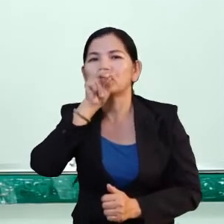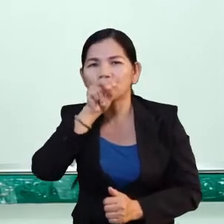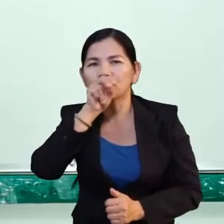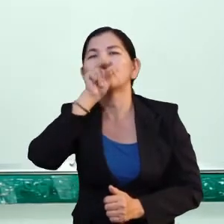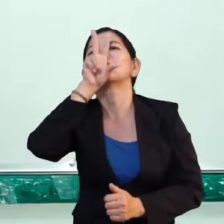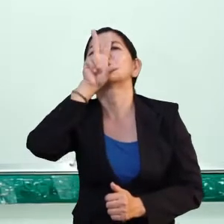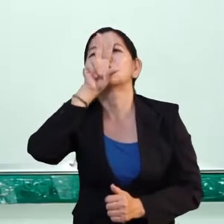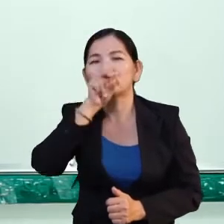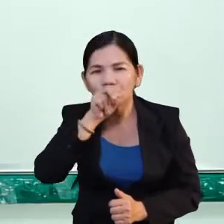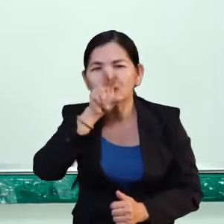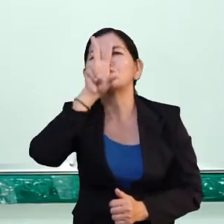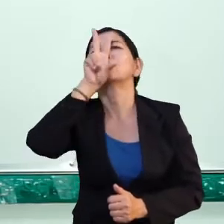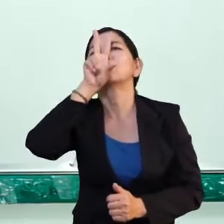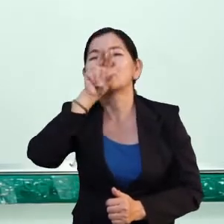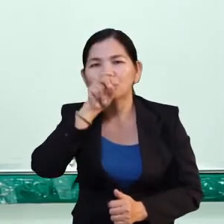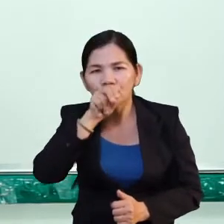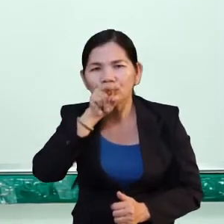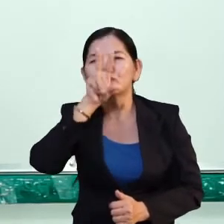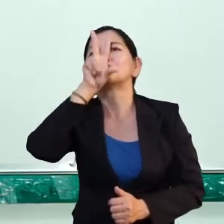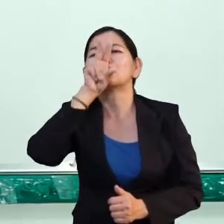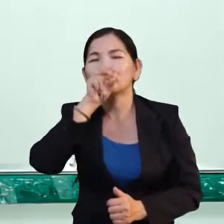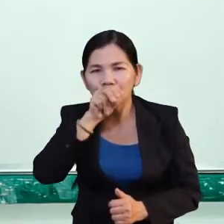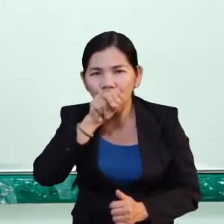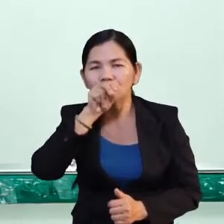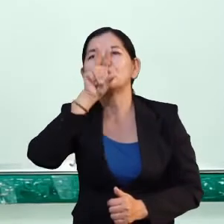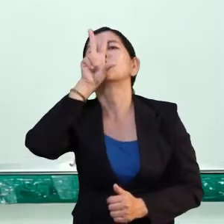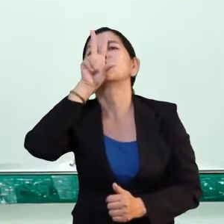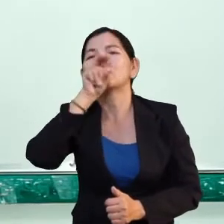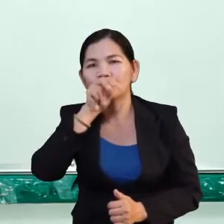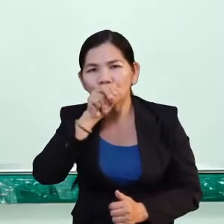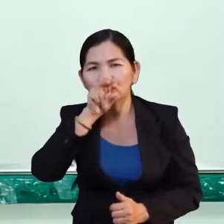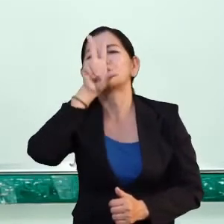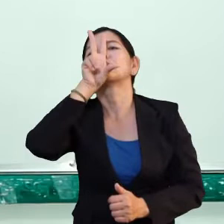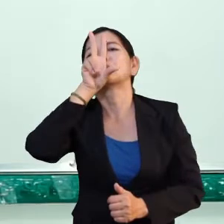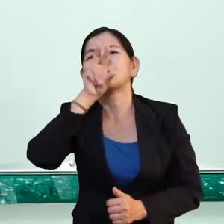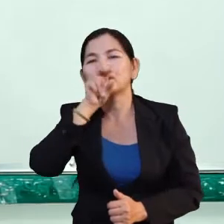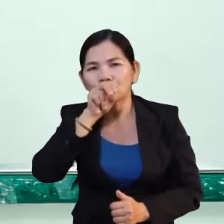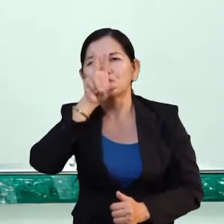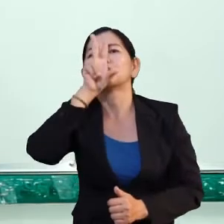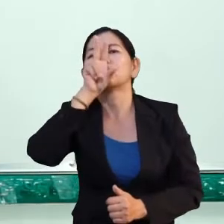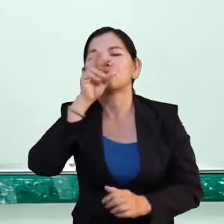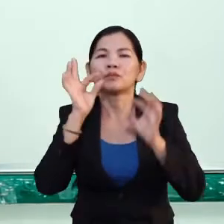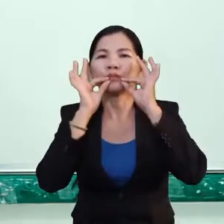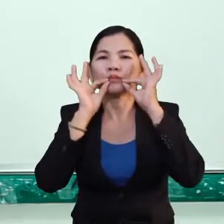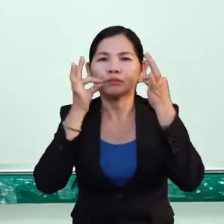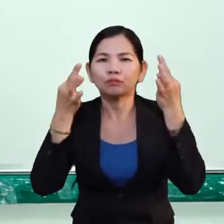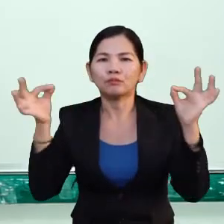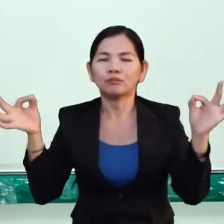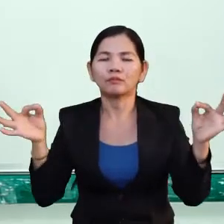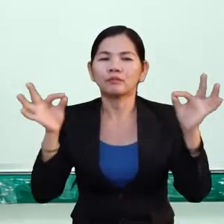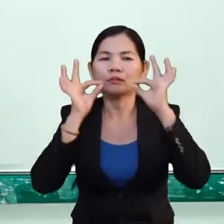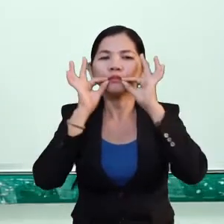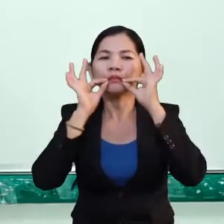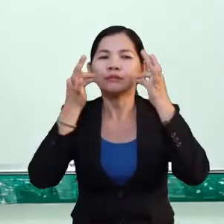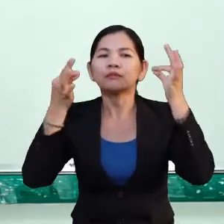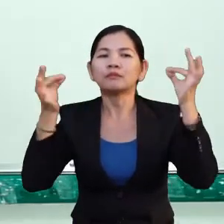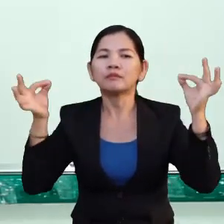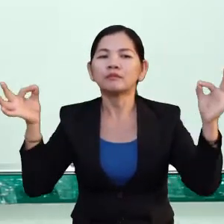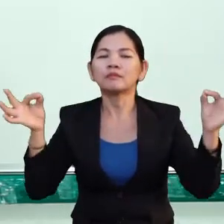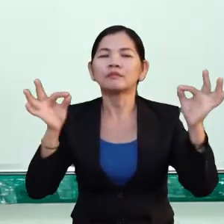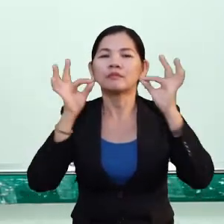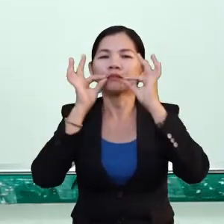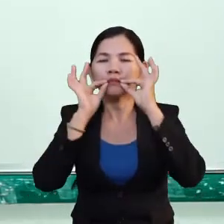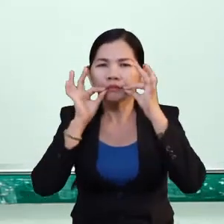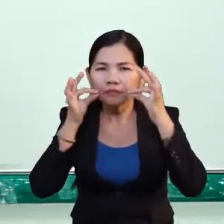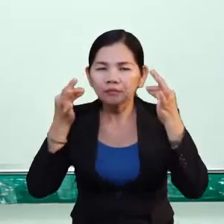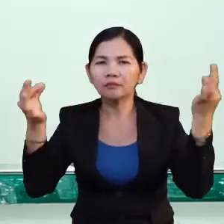ទាកាប់កាប់សន្ទាកាប់កាប់ឆ្មាស្រែកមៀវមៀវឆ្មាស្រែ